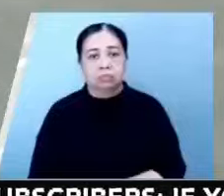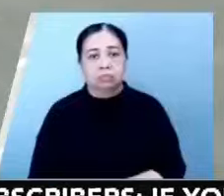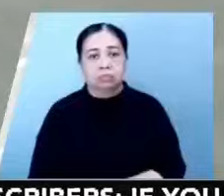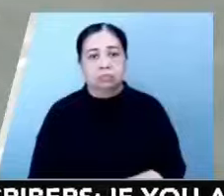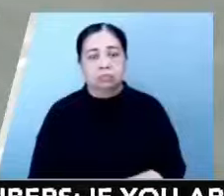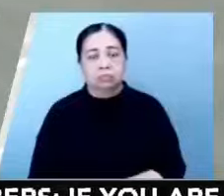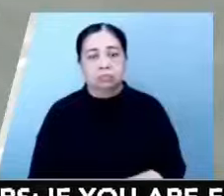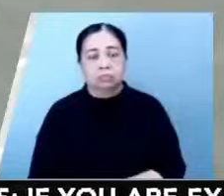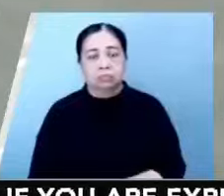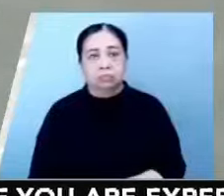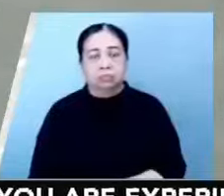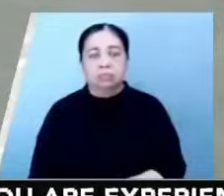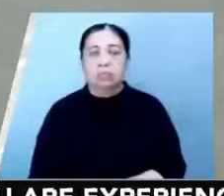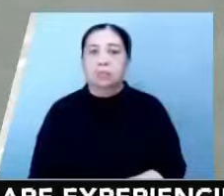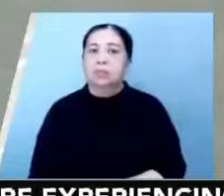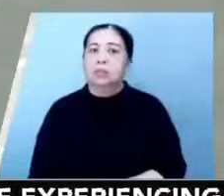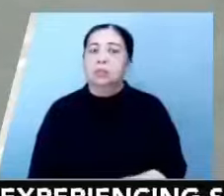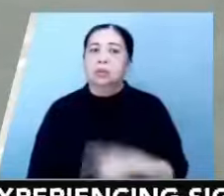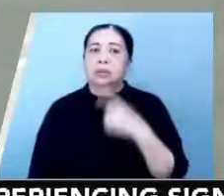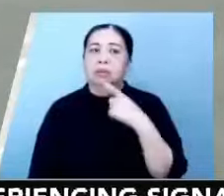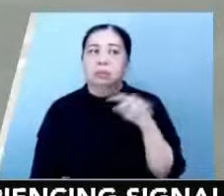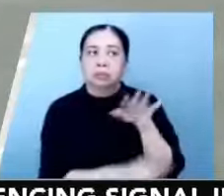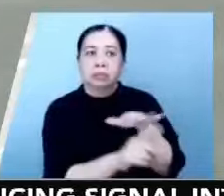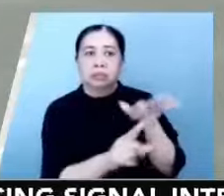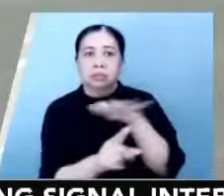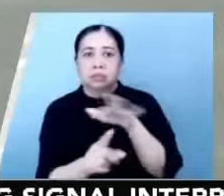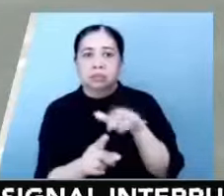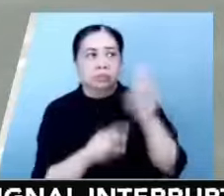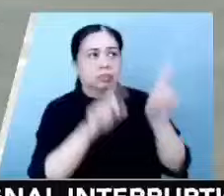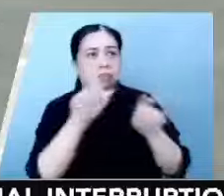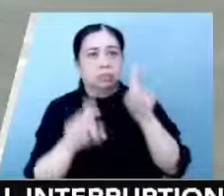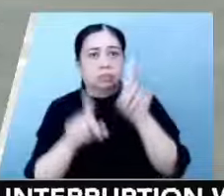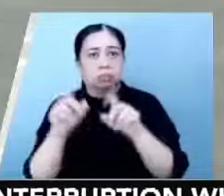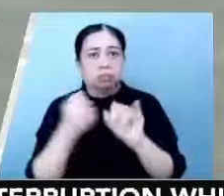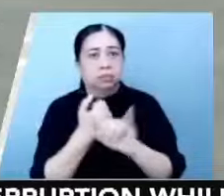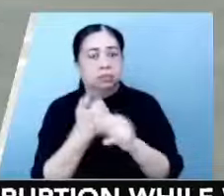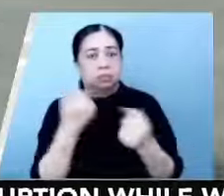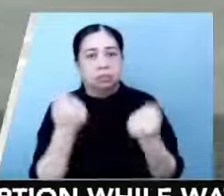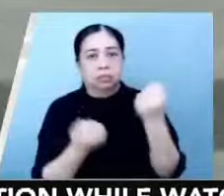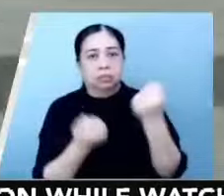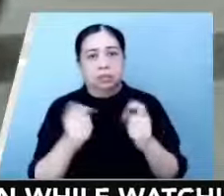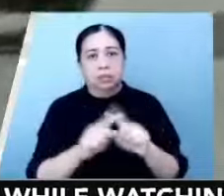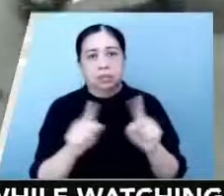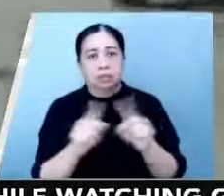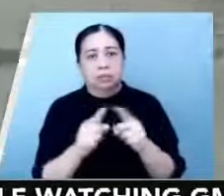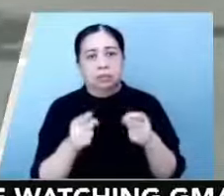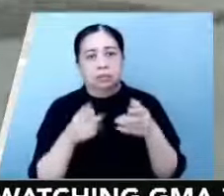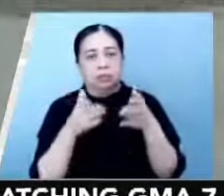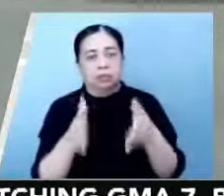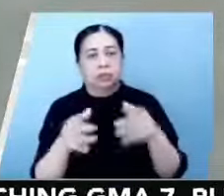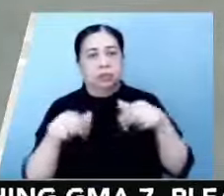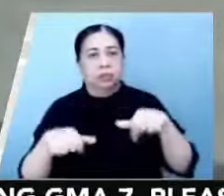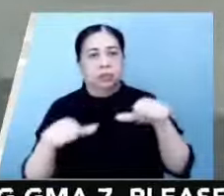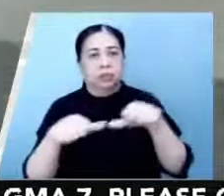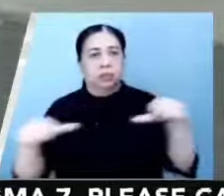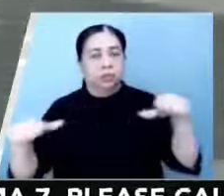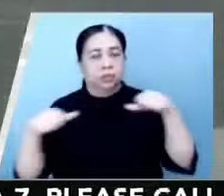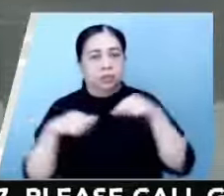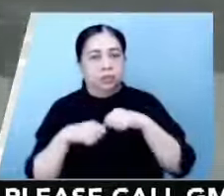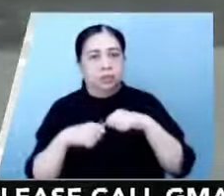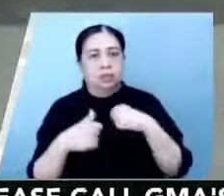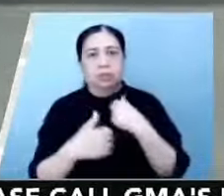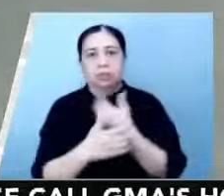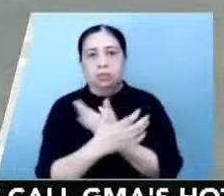Igan, base dun sa obserbasyon natin at pagtatanong dun sa mga jeepney drivers sa iba't ibang ruta dito sa area ng monumento dahil meron po dito na patungo